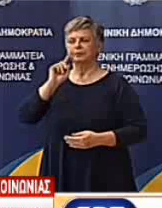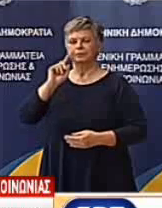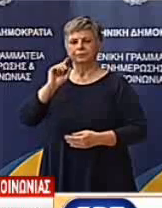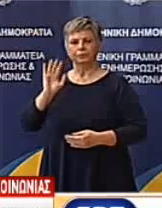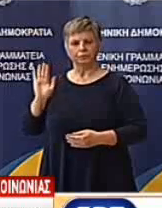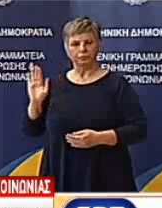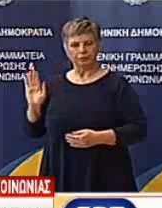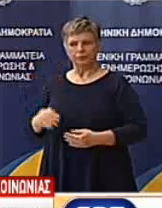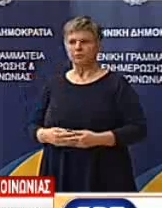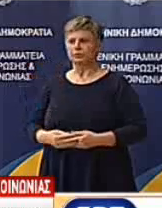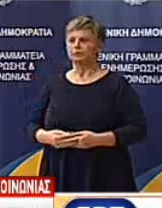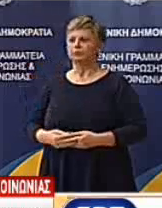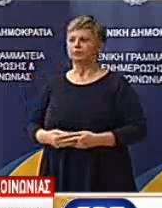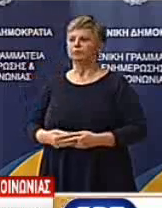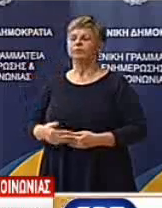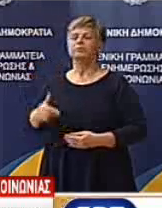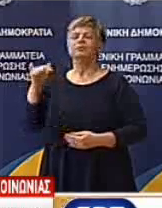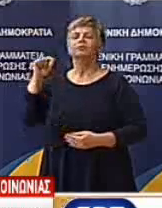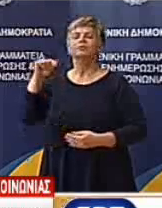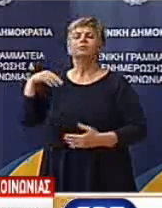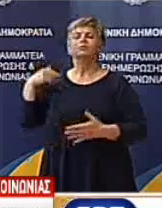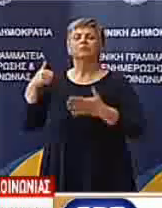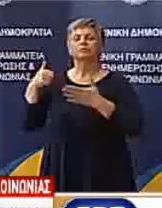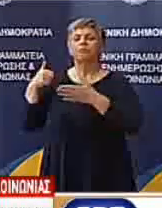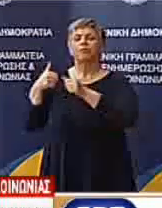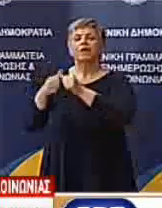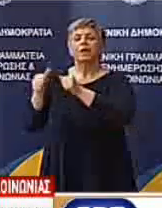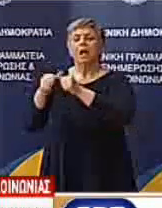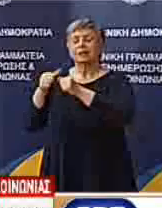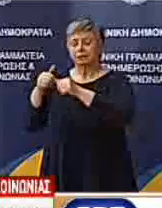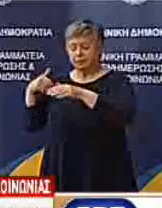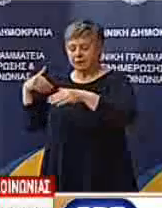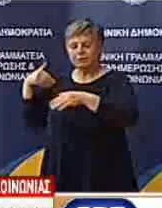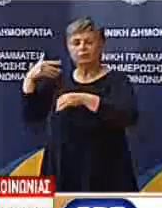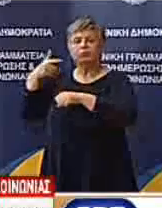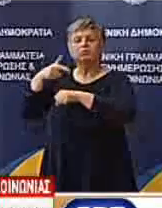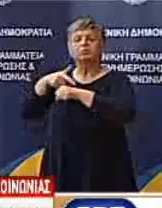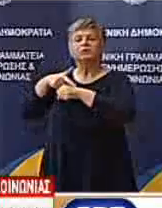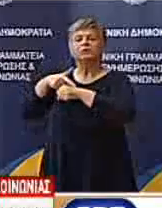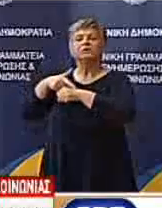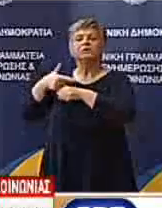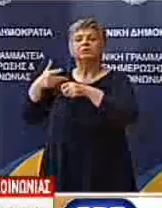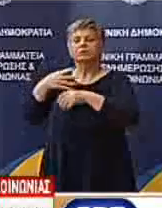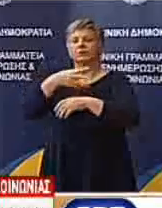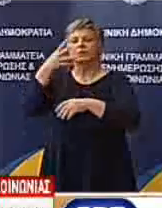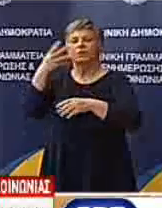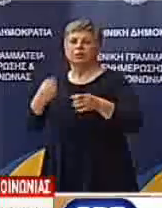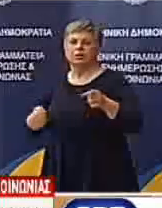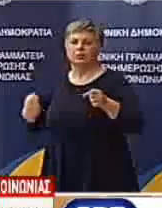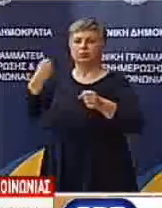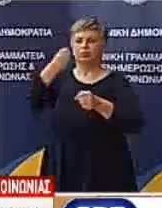Κύριε Εκπρόσωπε, συμπληρώνονται 6 μήνες από τη δεύτερη διακυβέρνηση του ΣΥΡΙΖΑ και ήθελα να σας ρωτήσω αν προβλέπετε κάποιος